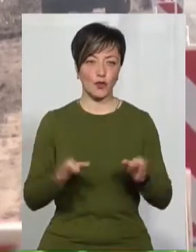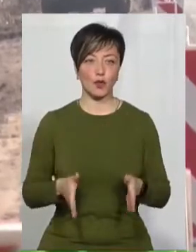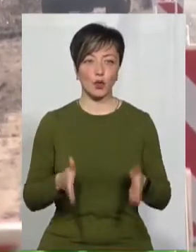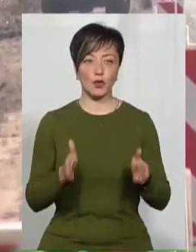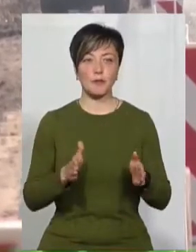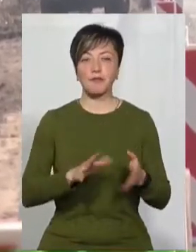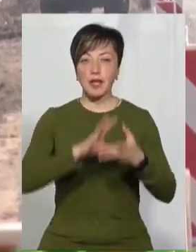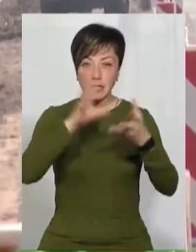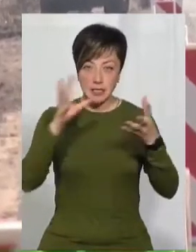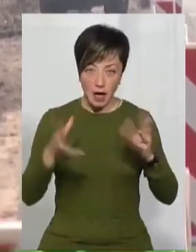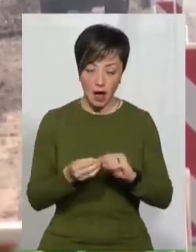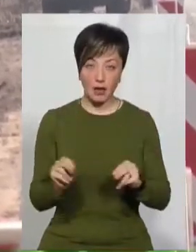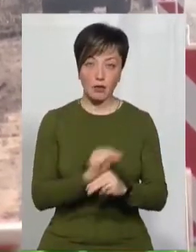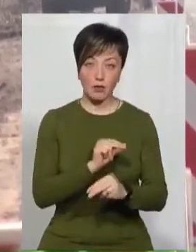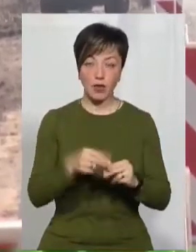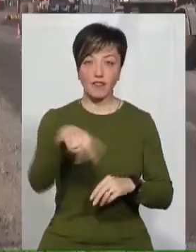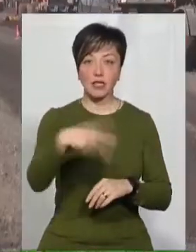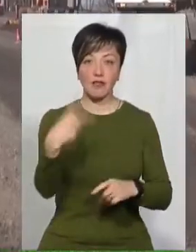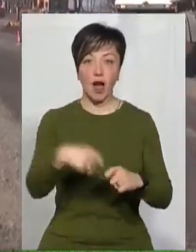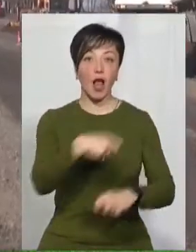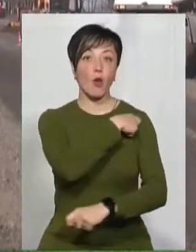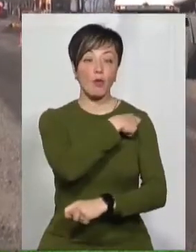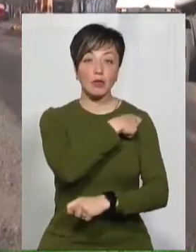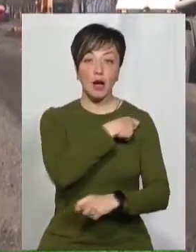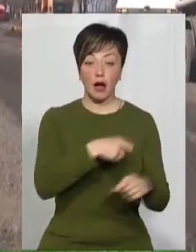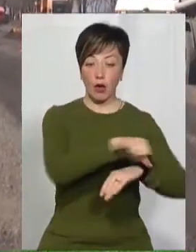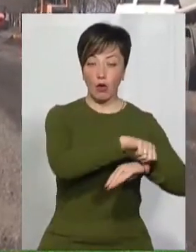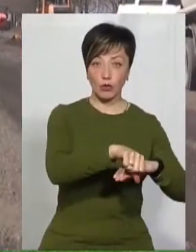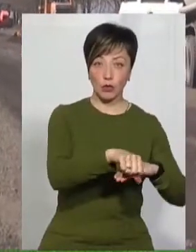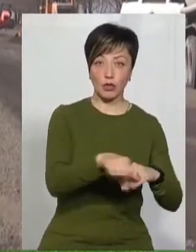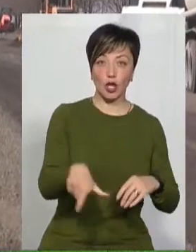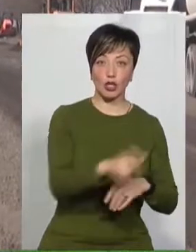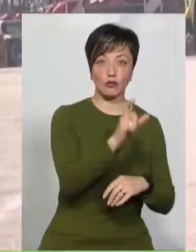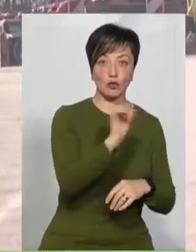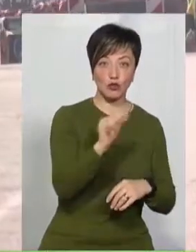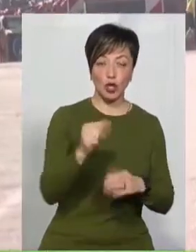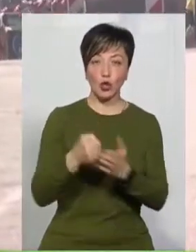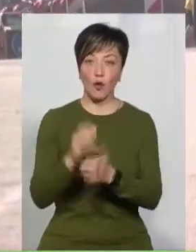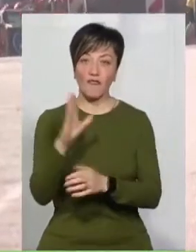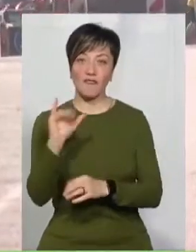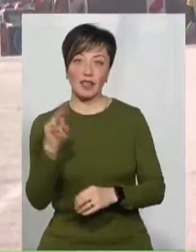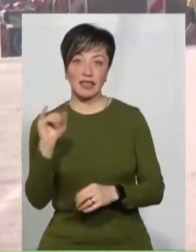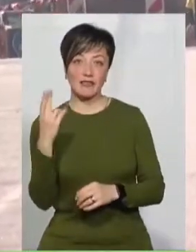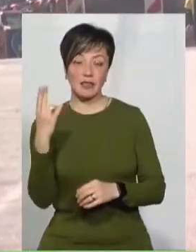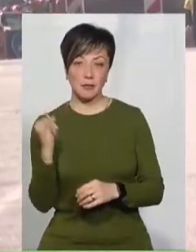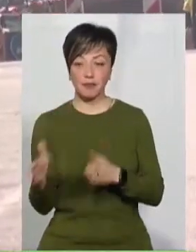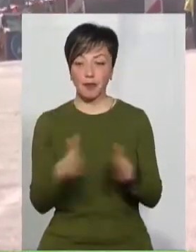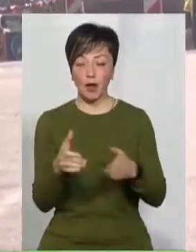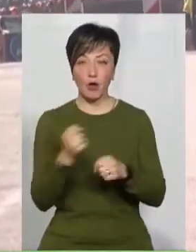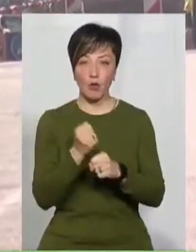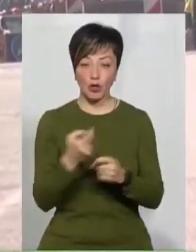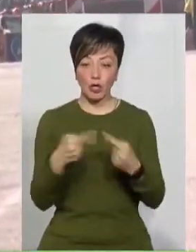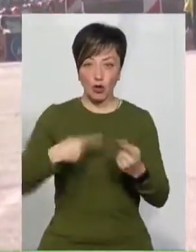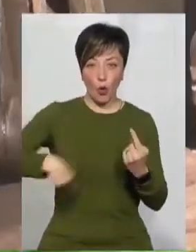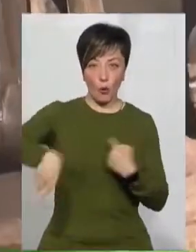Загальна протяжність ремонтних робіт становить 22 кілометри. Від кордону поріжці Збруч до селища Вітівці. Підготовчі роботи на іншій ділянці об'їзній